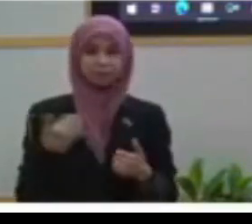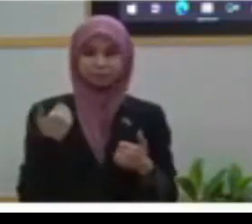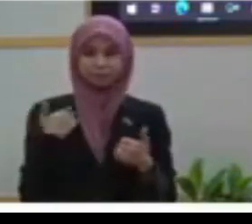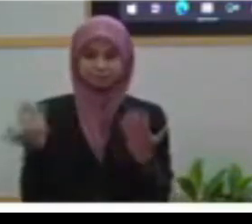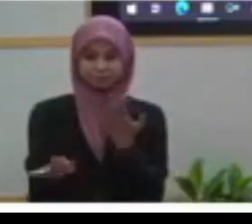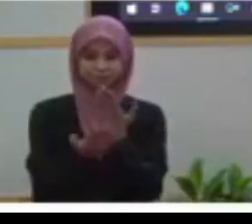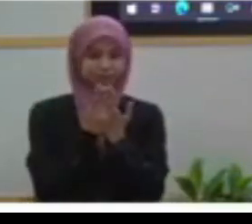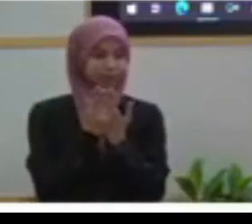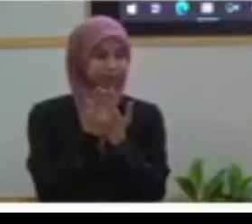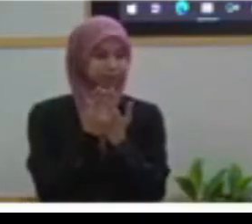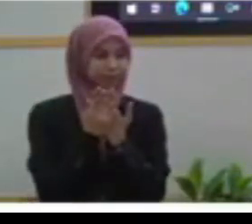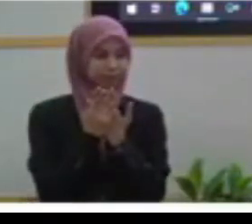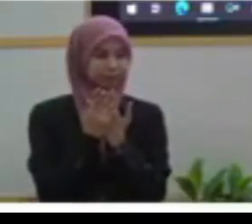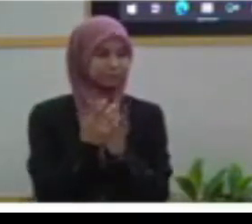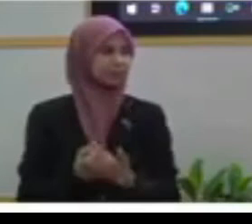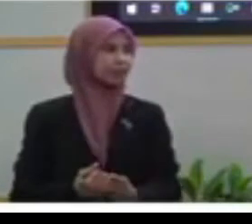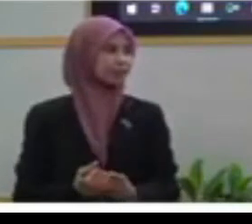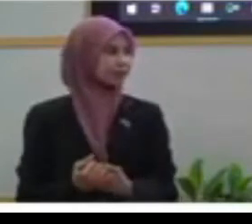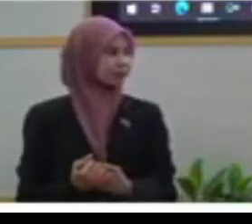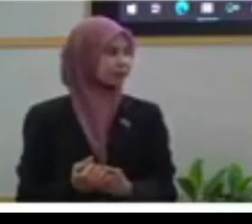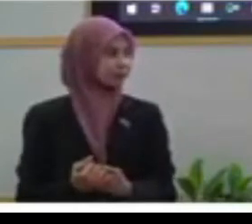Lampiran, tunjuk sikit lampiran.